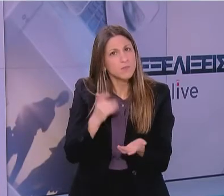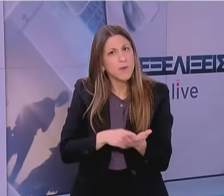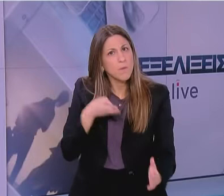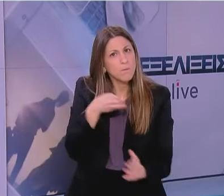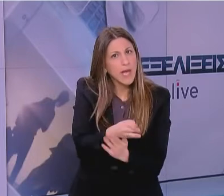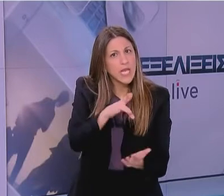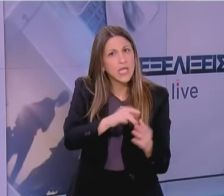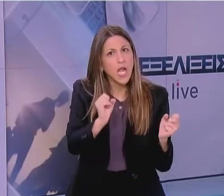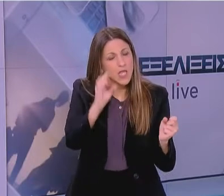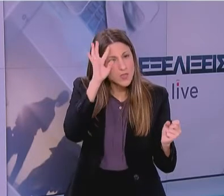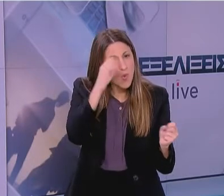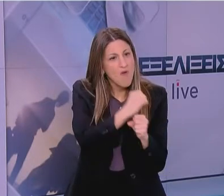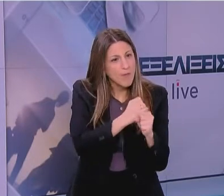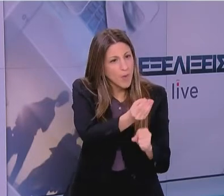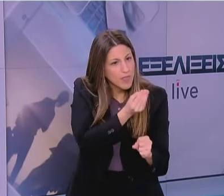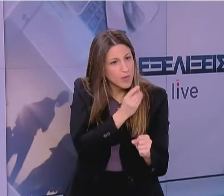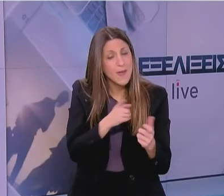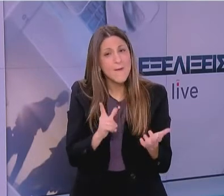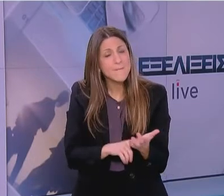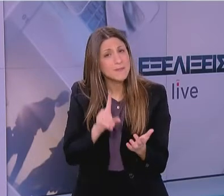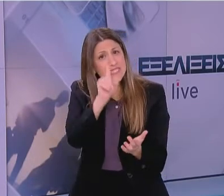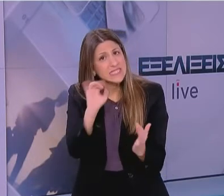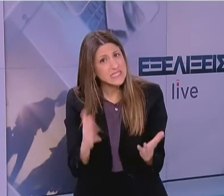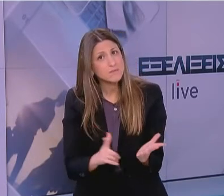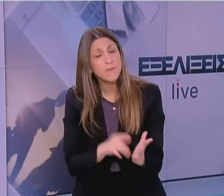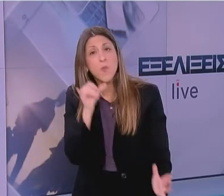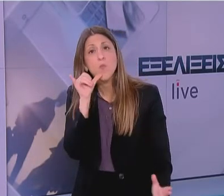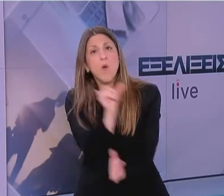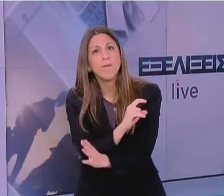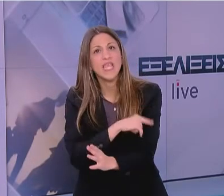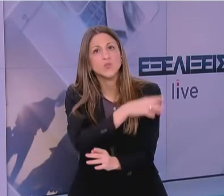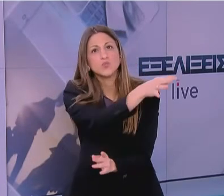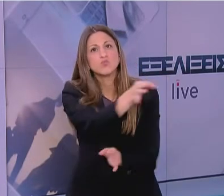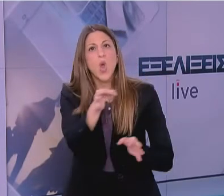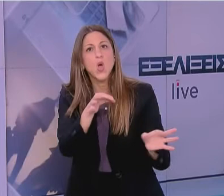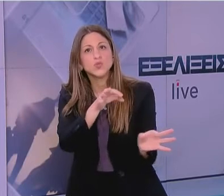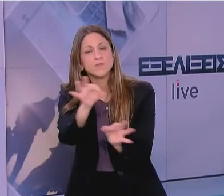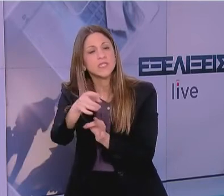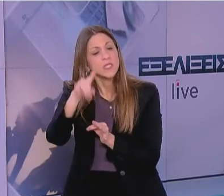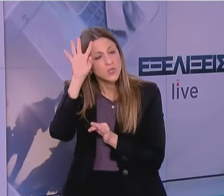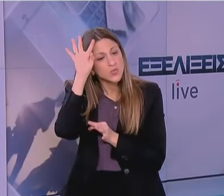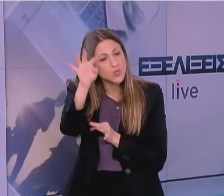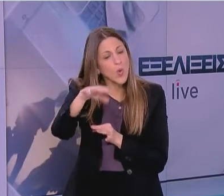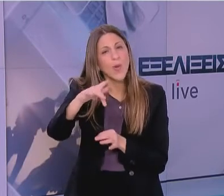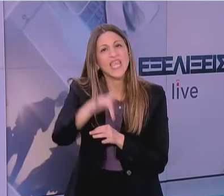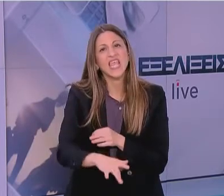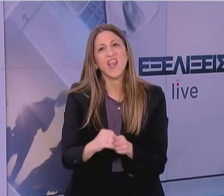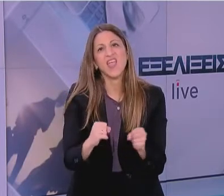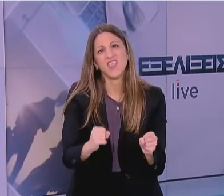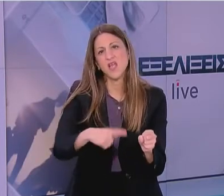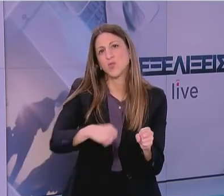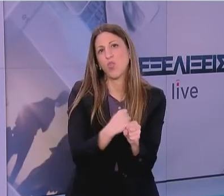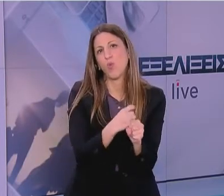ιατρική παρακολούθηση. Γιατί δεν προσλαμβάνεται μαζικά μόνιμους γιατρούς και νοσηλευτές για να στελεχωθούν τα κέντρα υγείας και τα